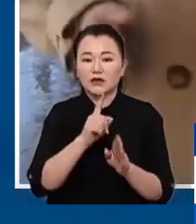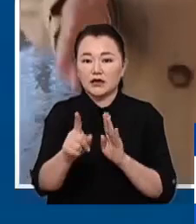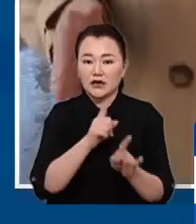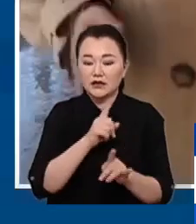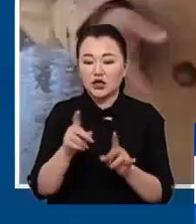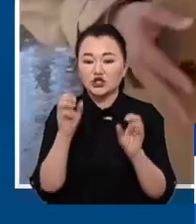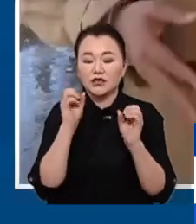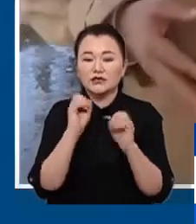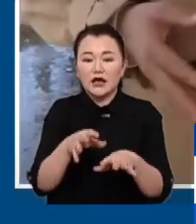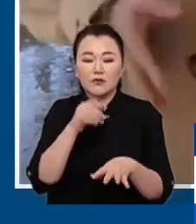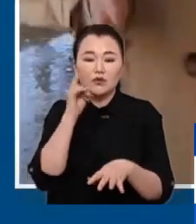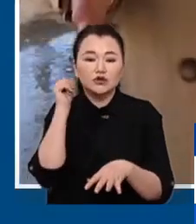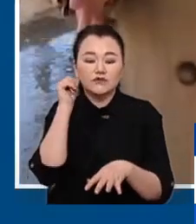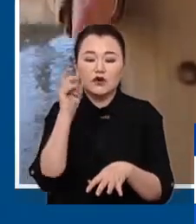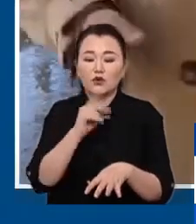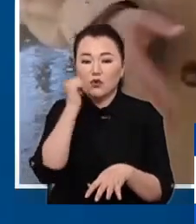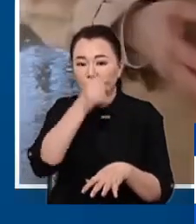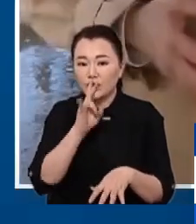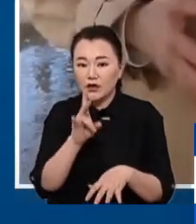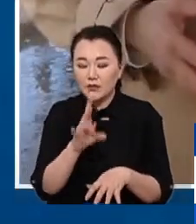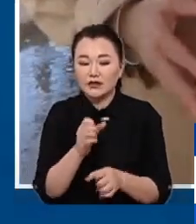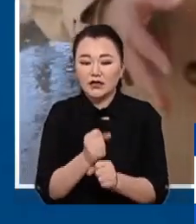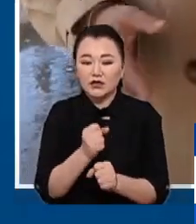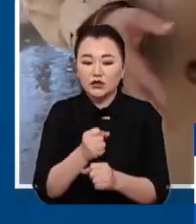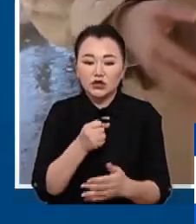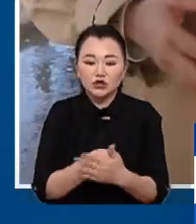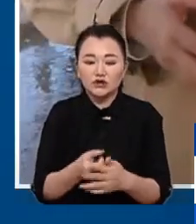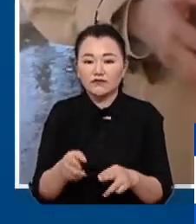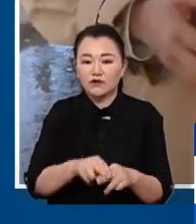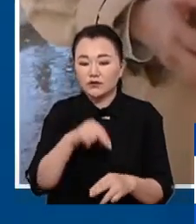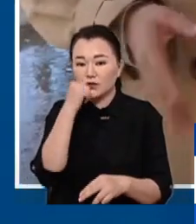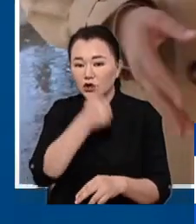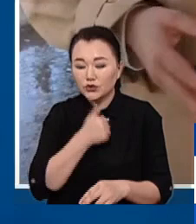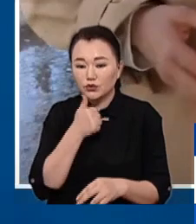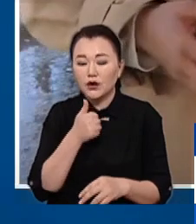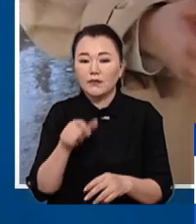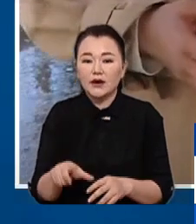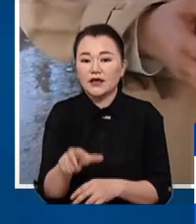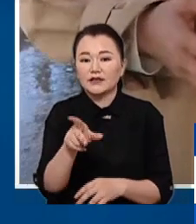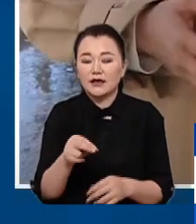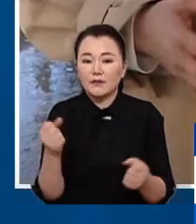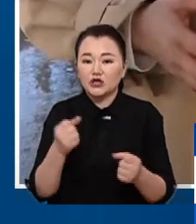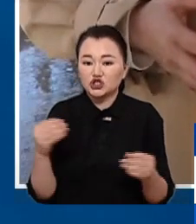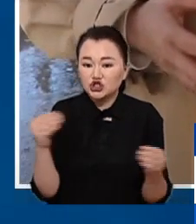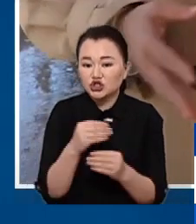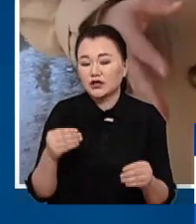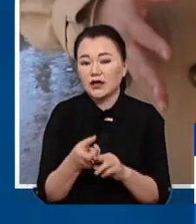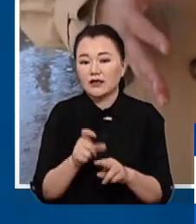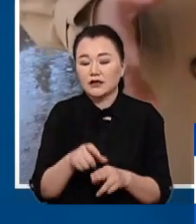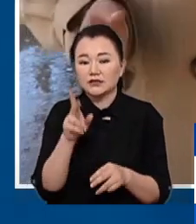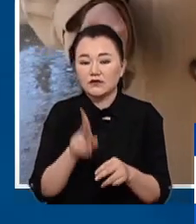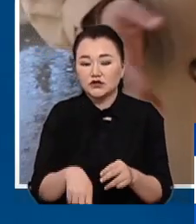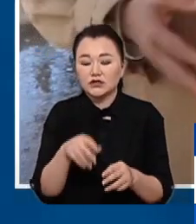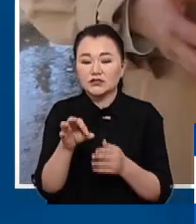сдали его в ноябре прошлого года, но доделать должны уже в этом году. Правда, проезд для машин по незавершенному участку